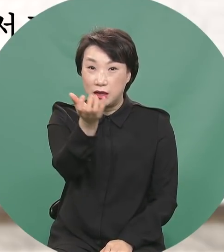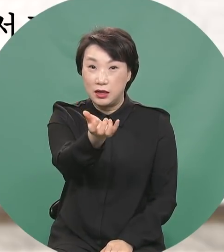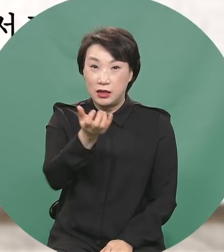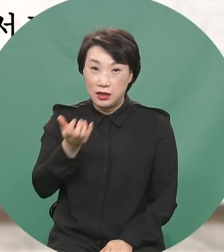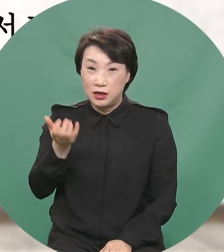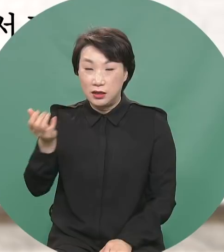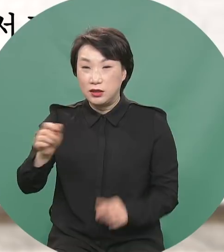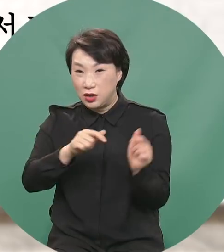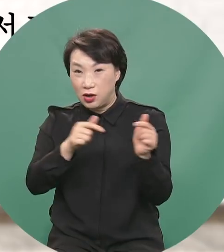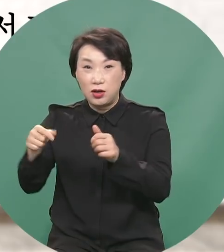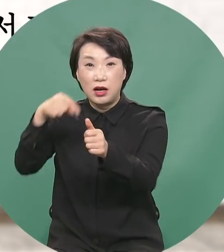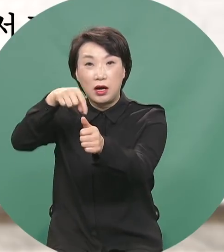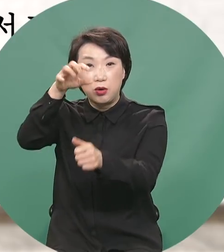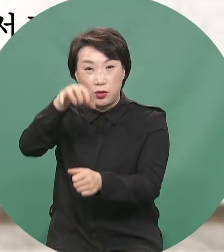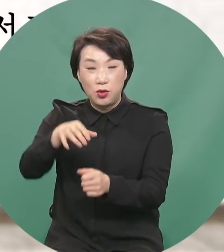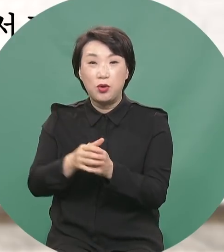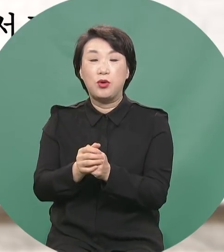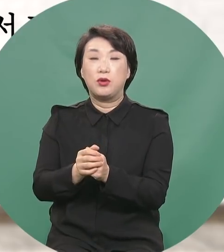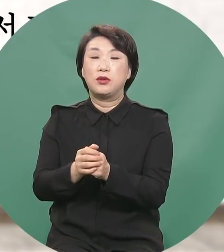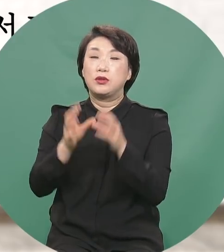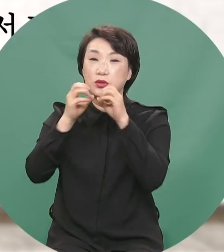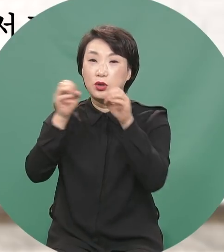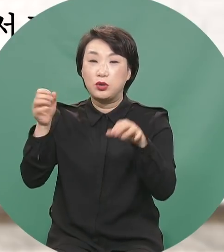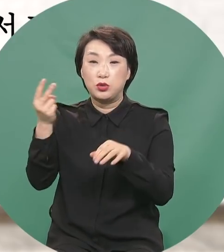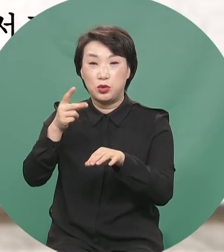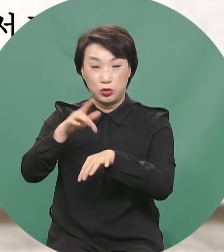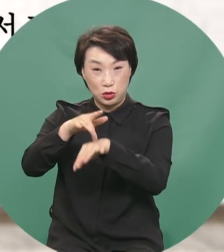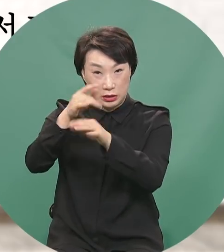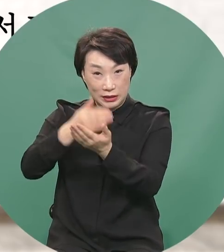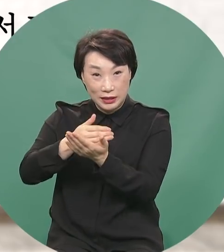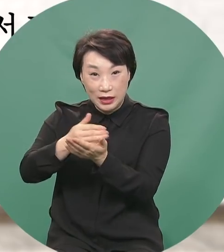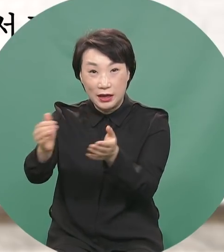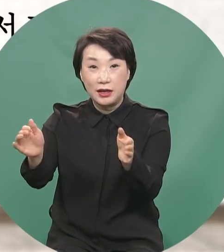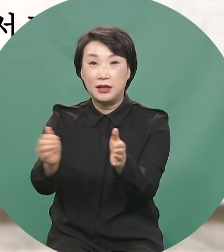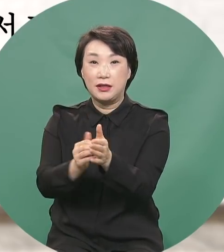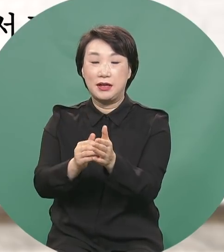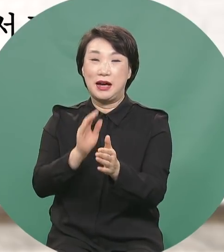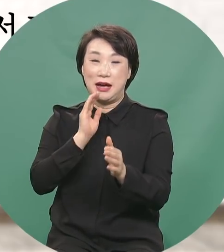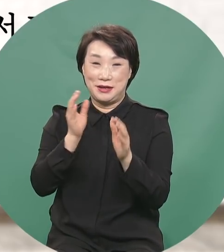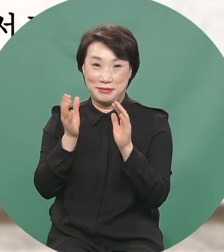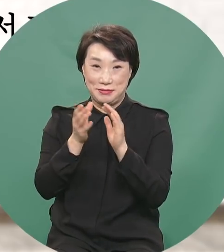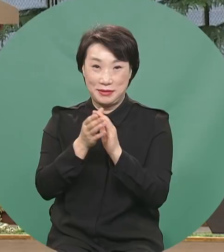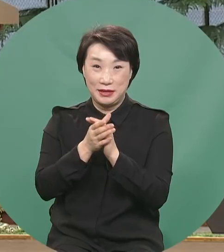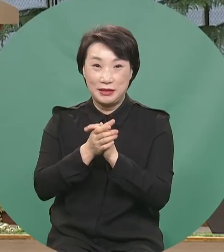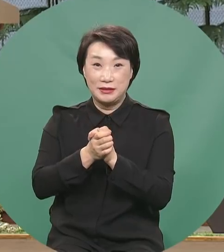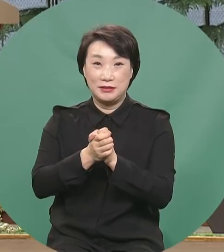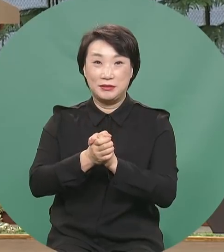여러 회당에서 전도하시고 또 귀신들을 내어 쫓으시더라. 아멘.